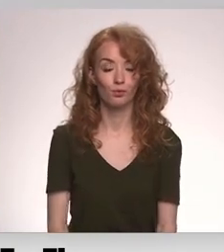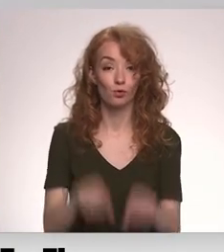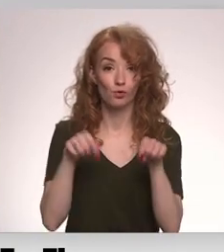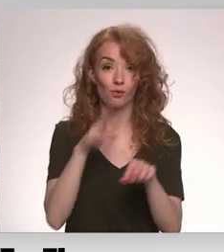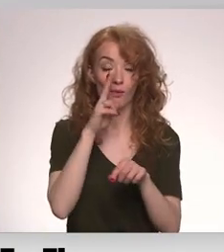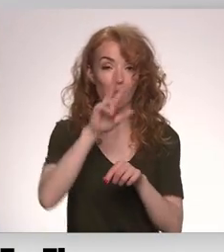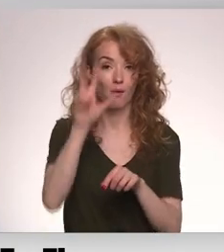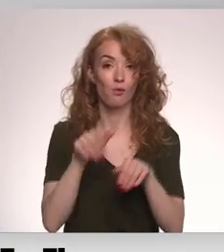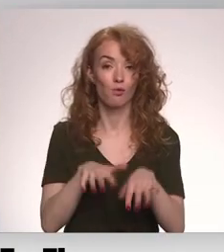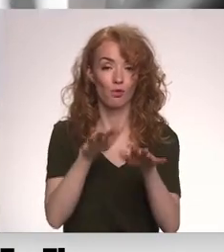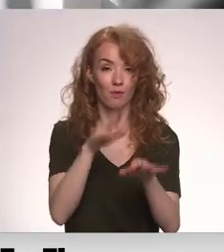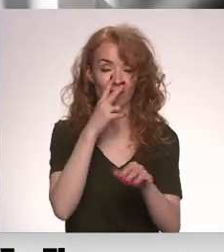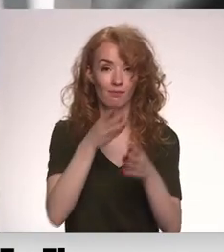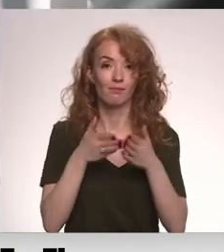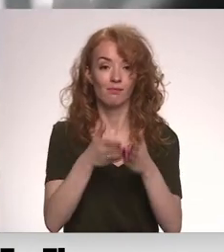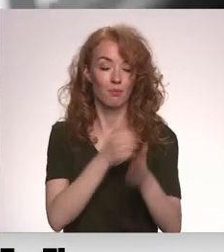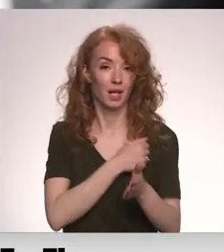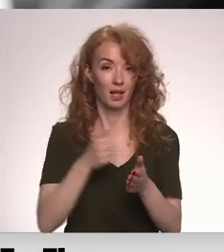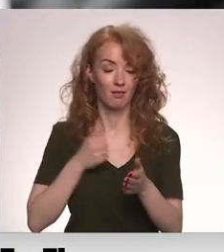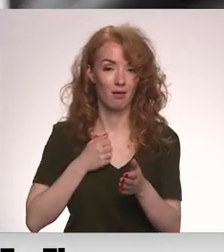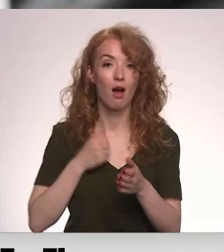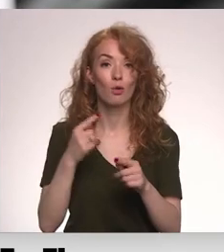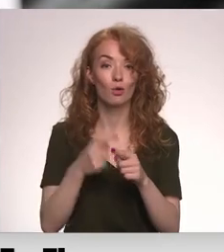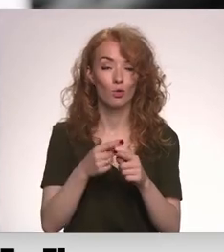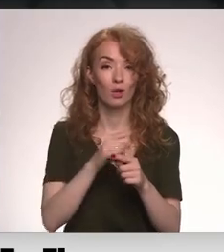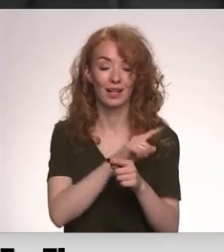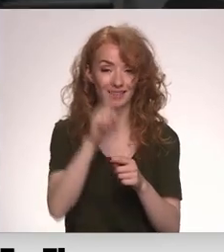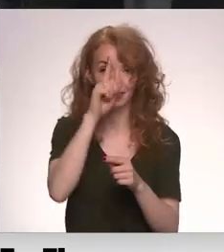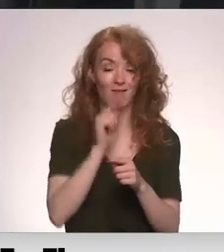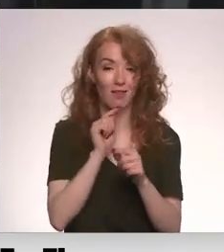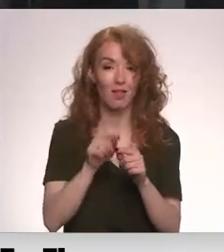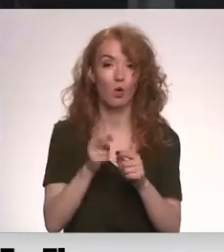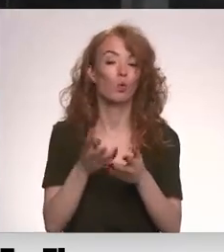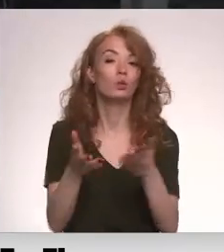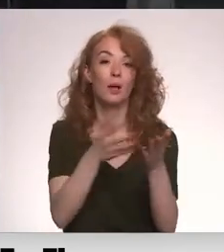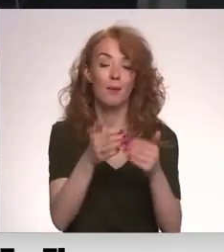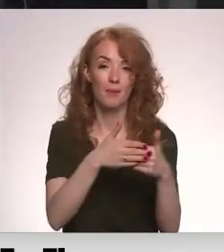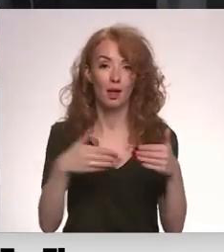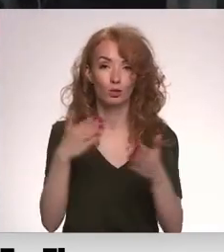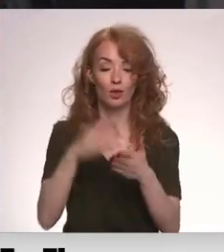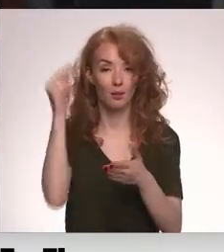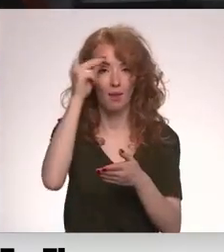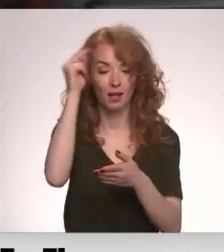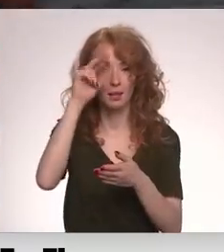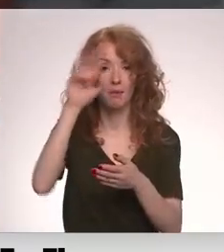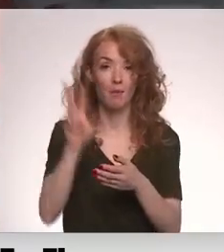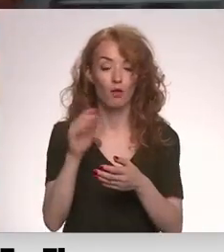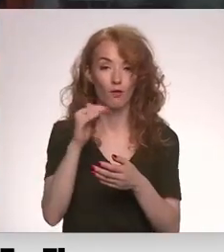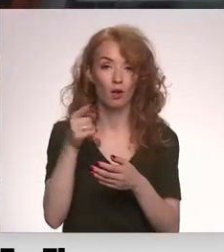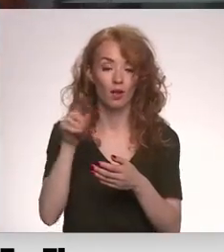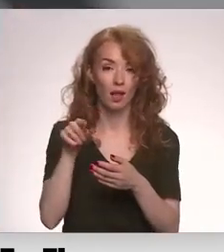Šonedēļ Baltijas jūrā redzam militārie jūras spēku kuģi, jo līdz pat svētdienai Kurzemes piekrastē notiek mācības Baltic